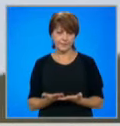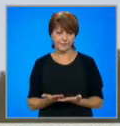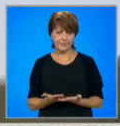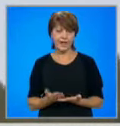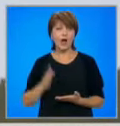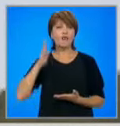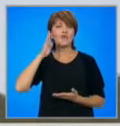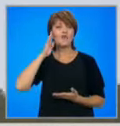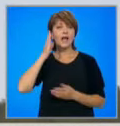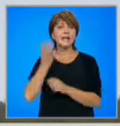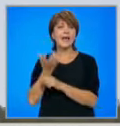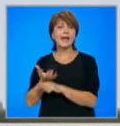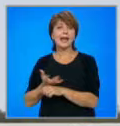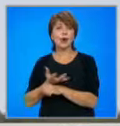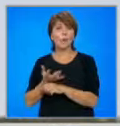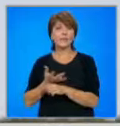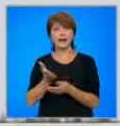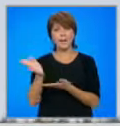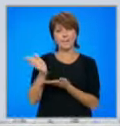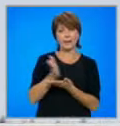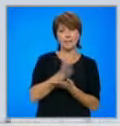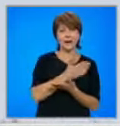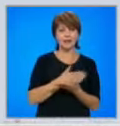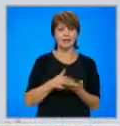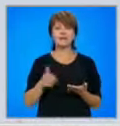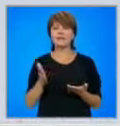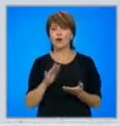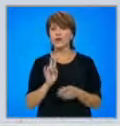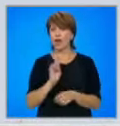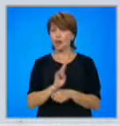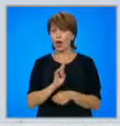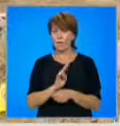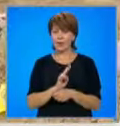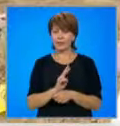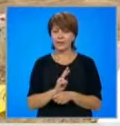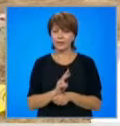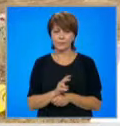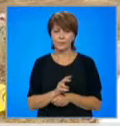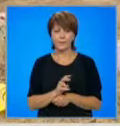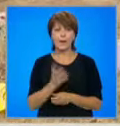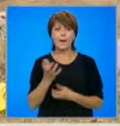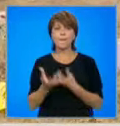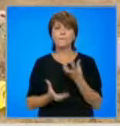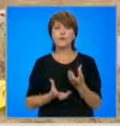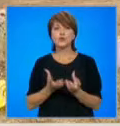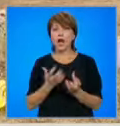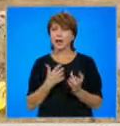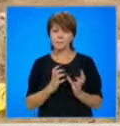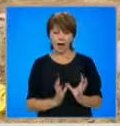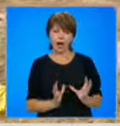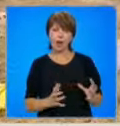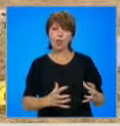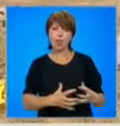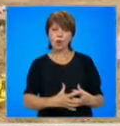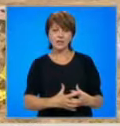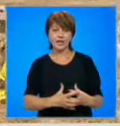Военният хеликоптер беше изтеглен още преди обед, защото новите огнища бързо бяха неутрализирани. Пожара е локализиран, значи има само едно огнище,